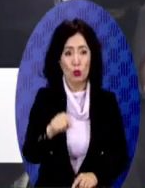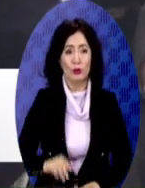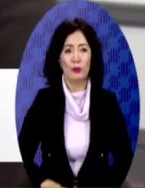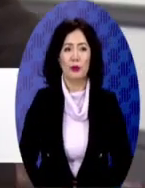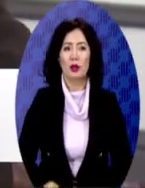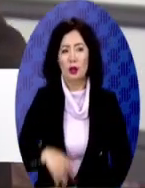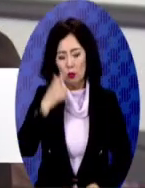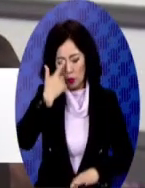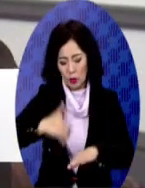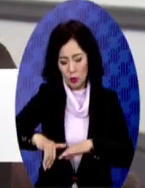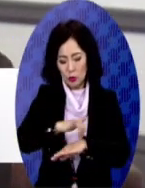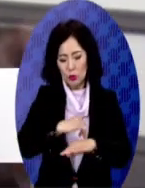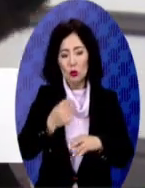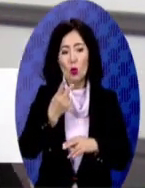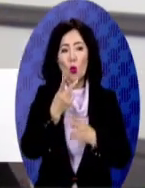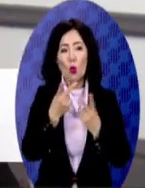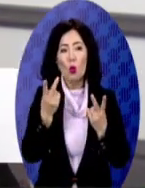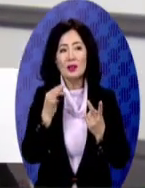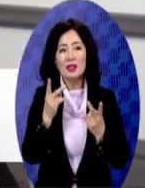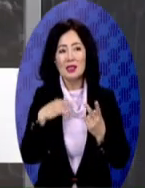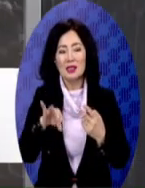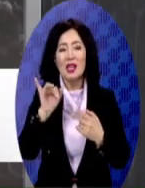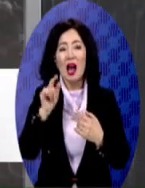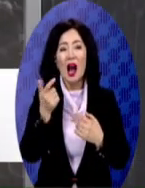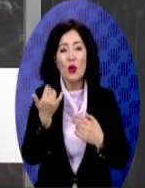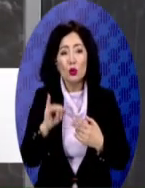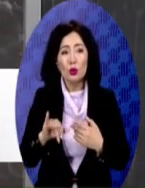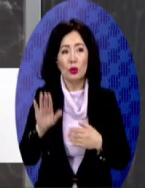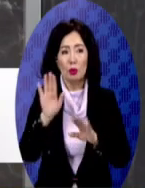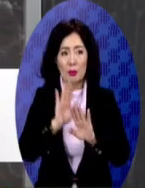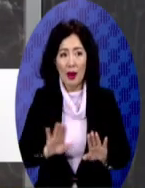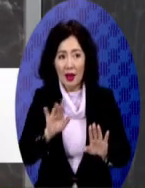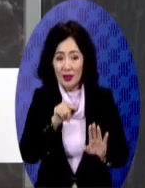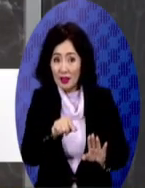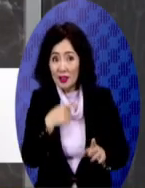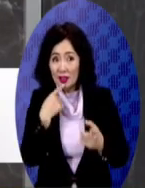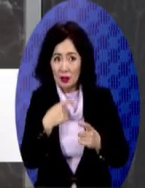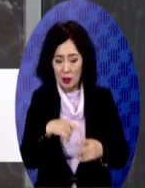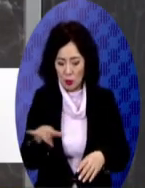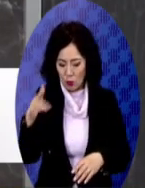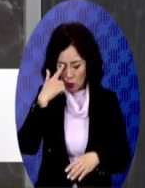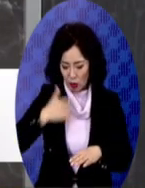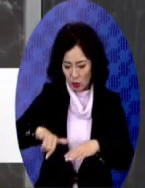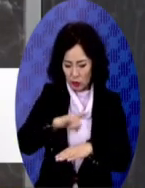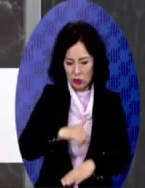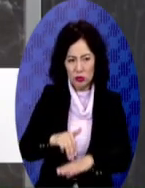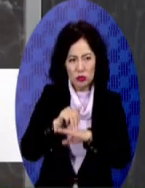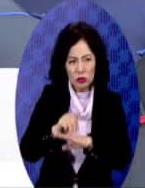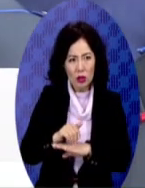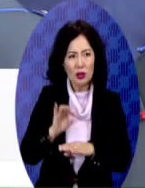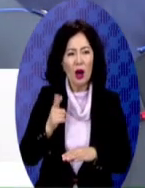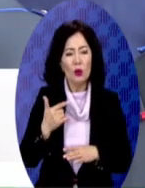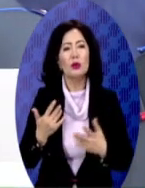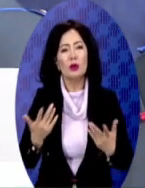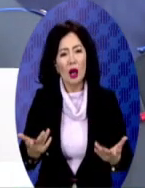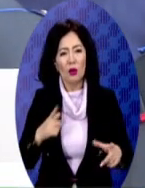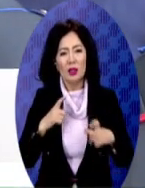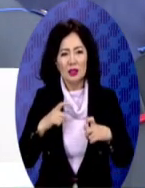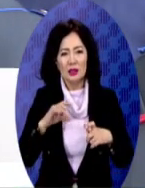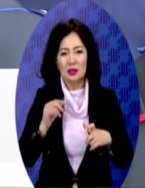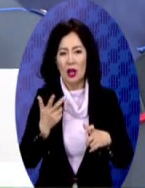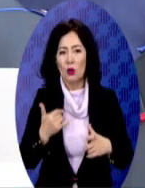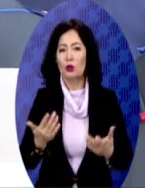байдлын үзэл баримтлалыг 2010 онд шинчилэн батлахдаа Монгол улсын оршин тогтнохын аюулгүй байдал, эдийн засгийн аюулгүй байдал, дотоод аюулгүй байдал, хүний